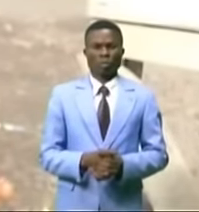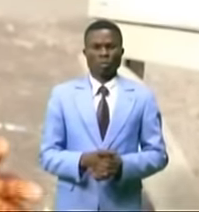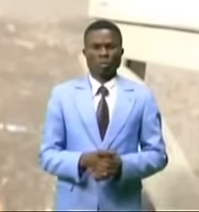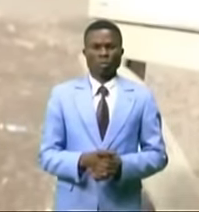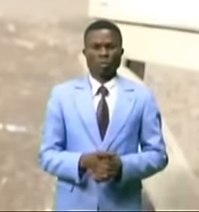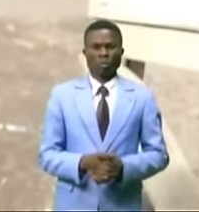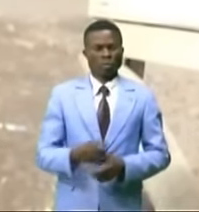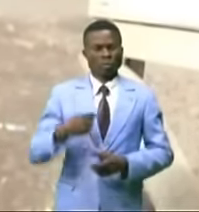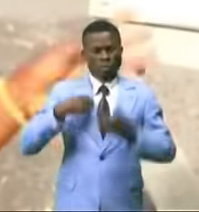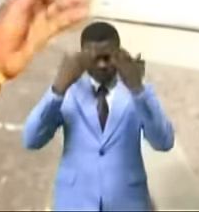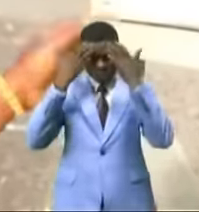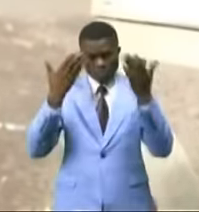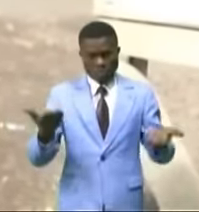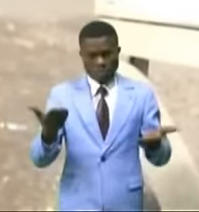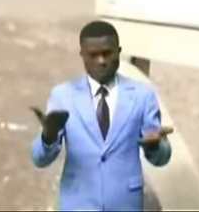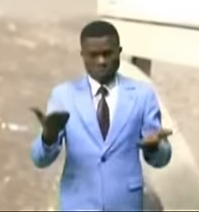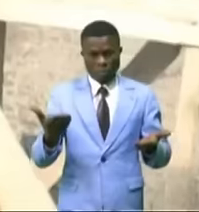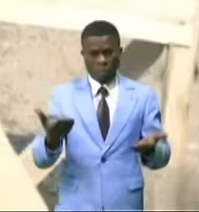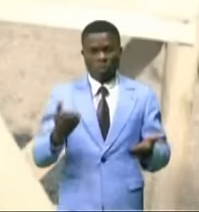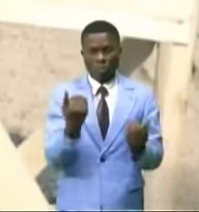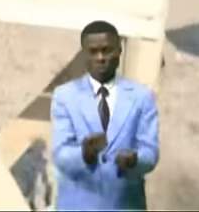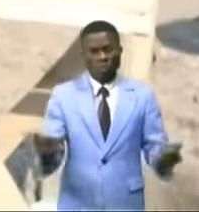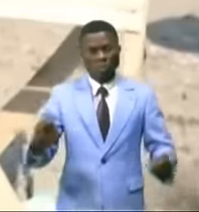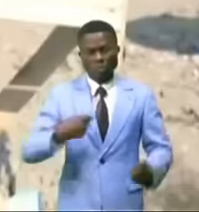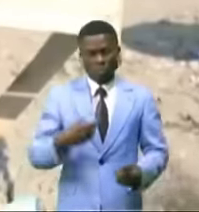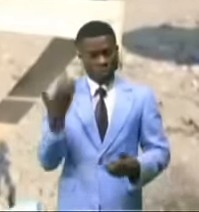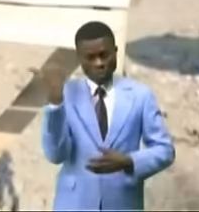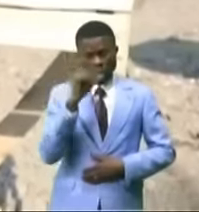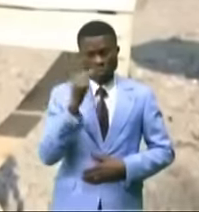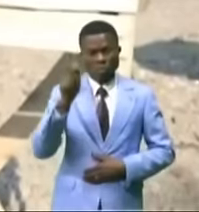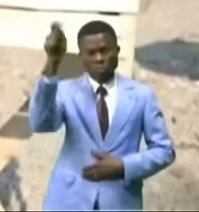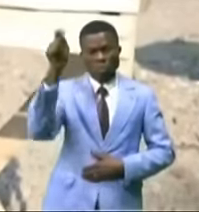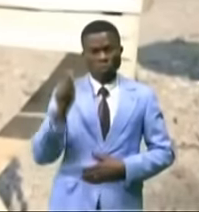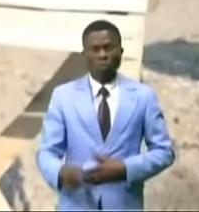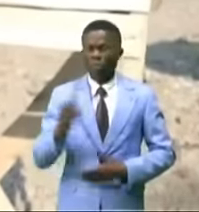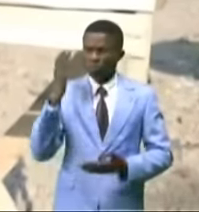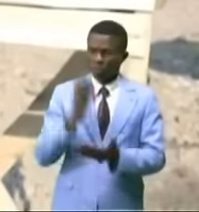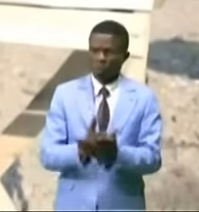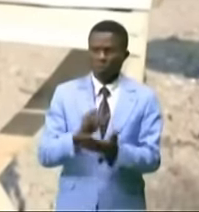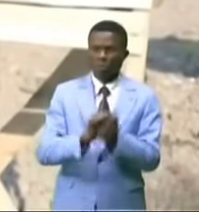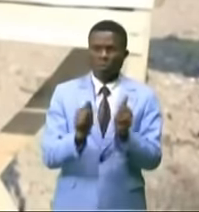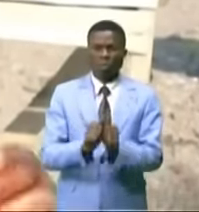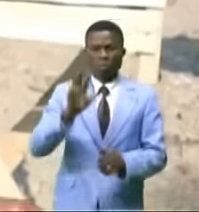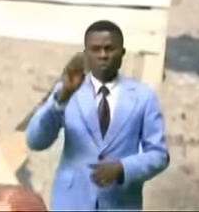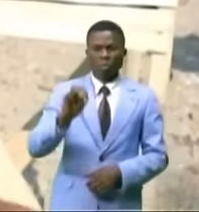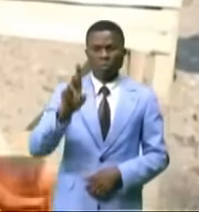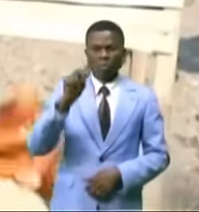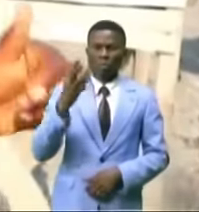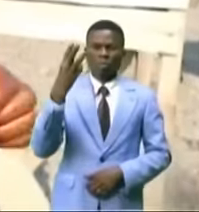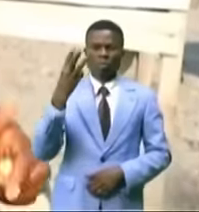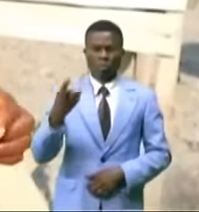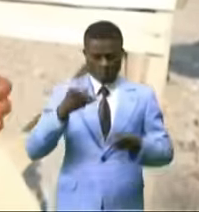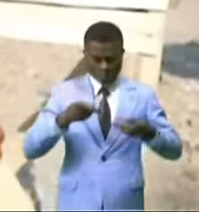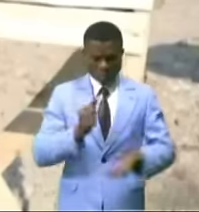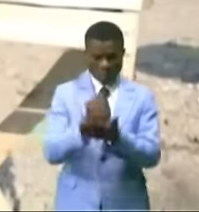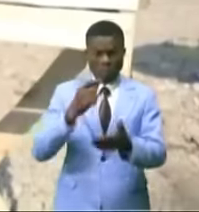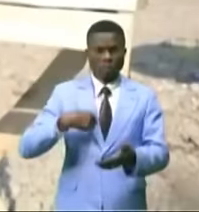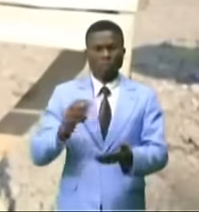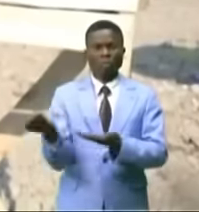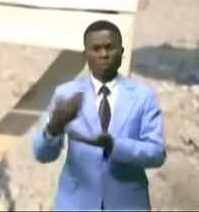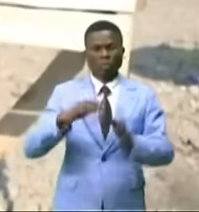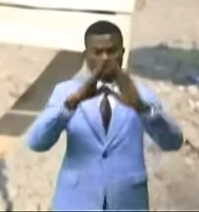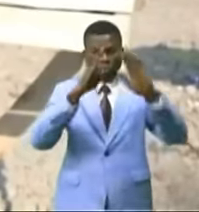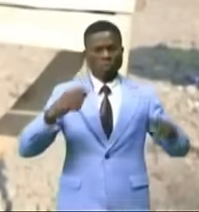Je ne sais pas où se trouvent mes enfants. Que l'armée en finisse avec les M23 pour nous permettre de rentrer chez